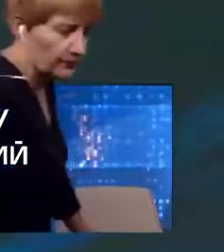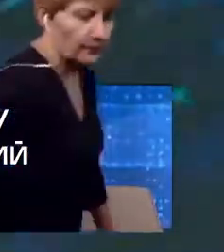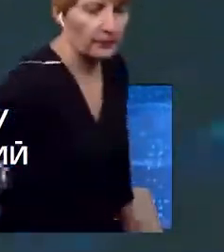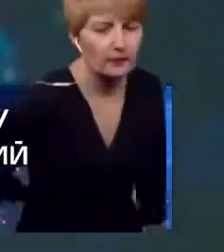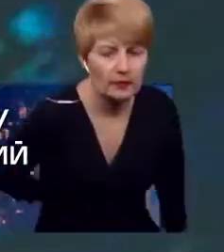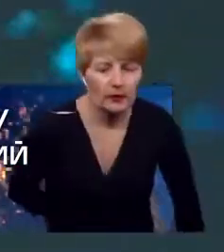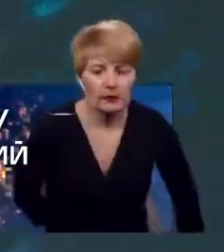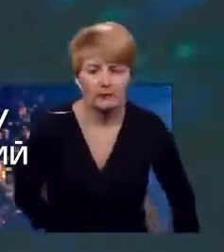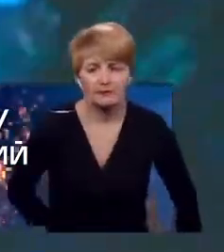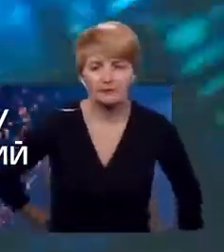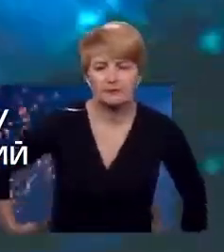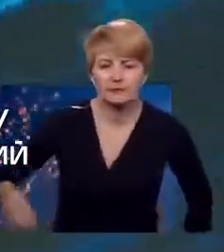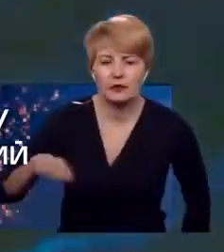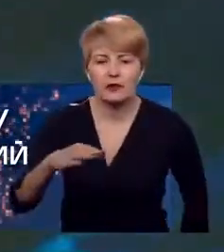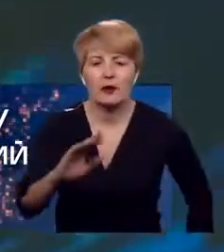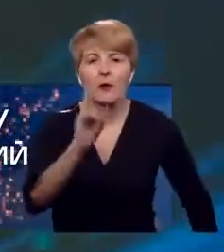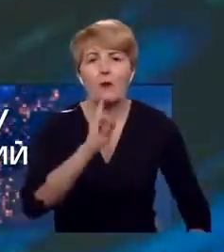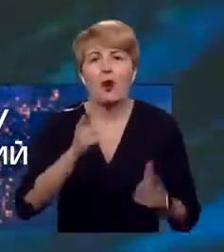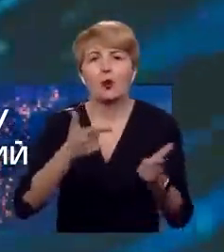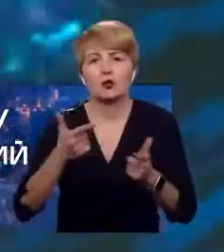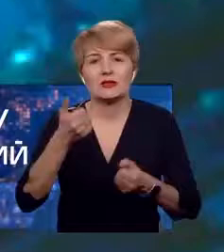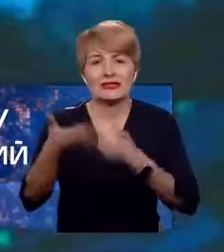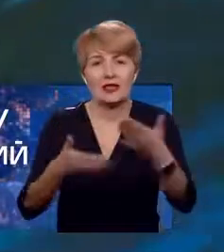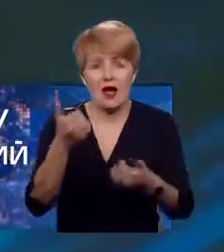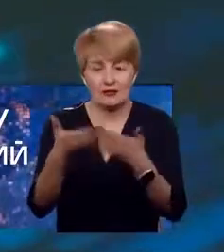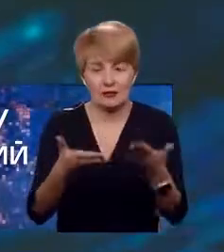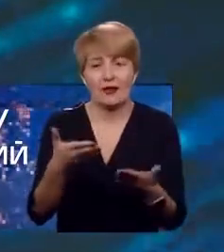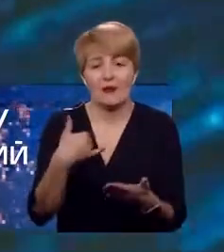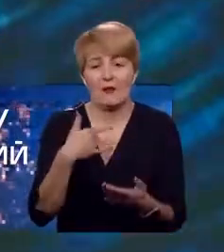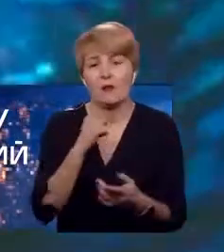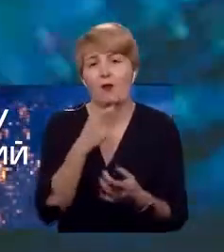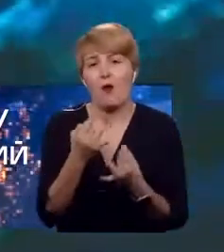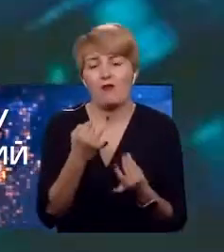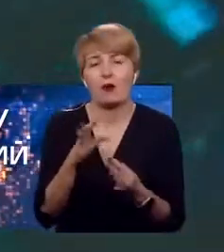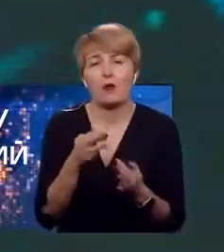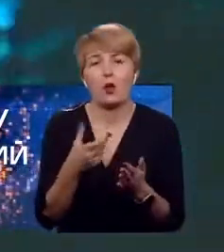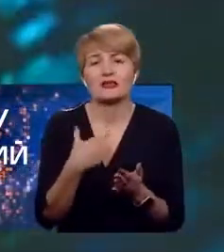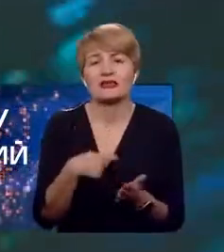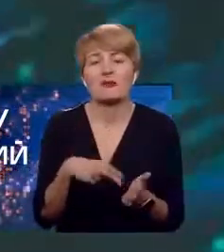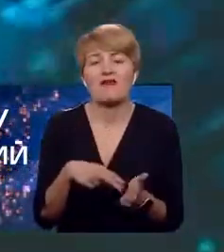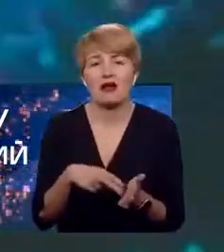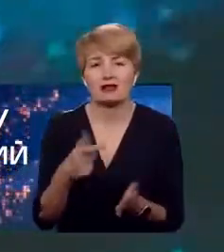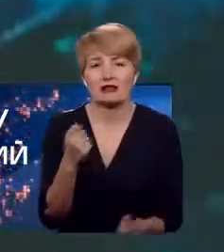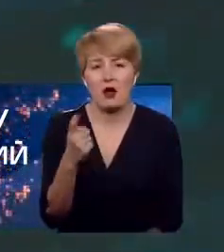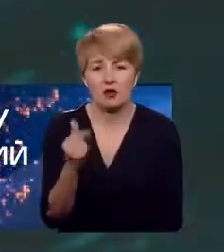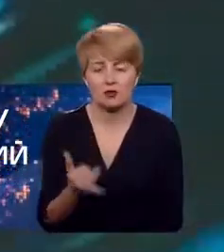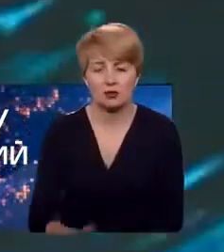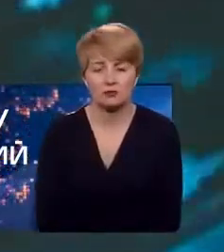Давайте, поки їх готують. Ми поговоримо про собівартість газу. Щось скажіть. Щодо собівартості